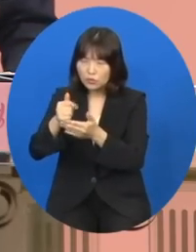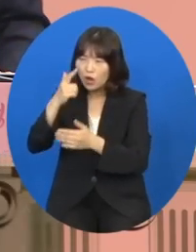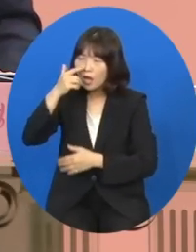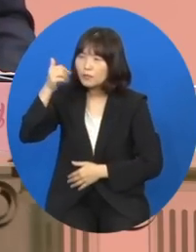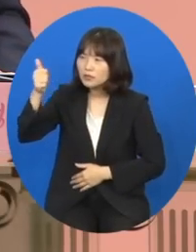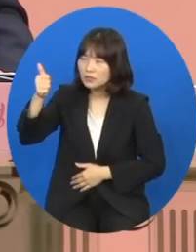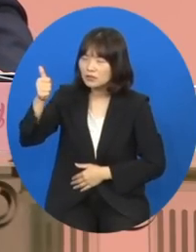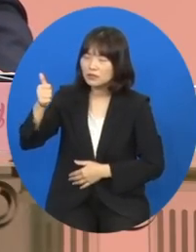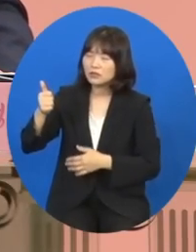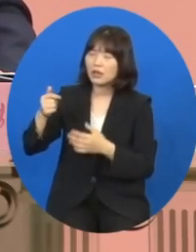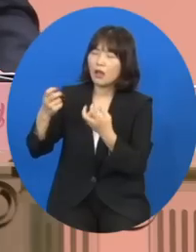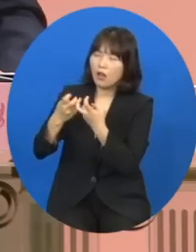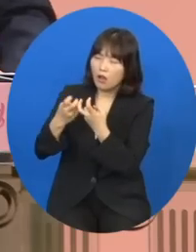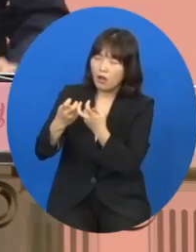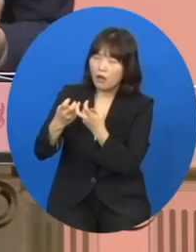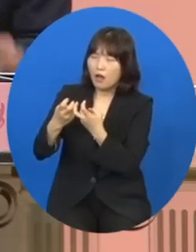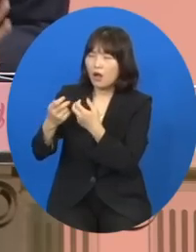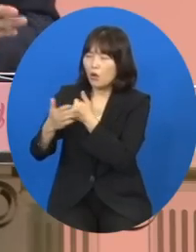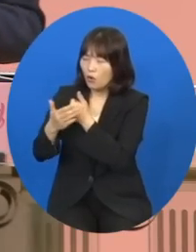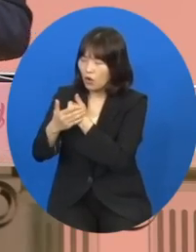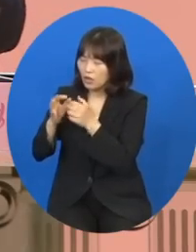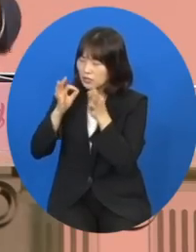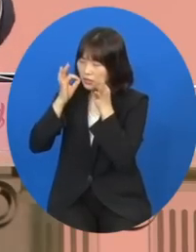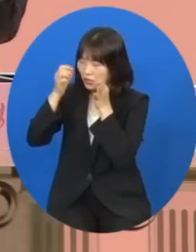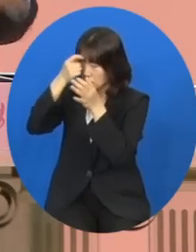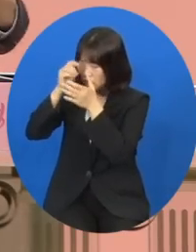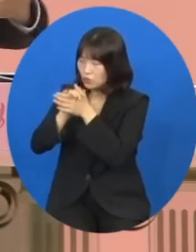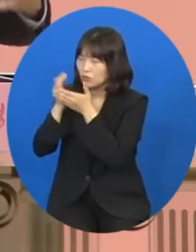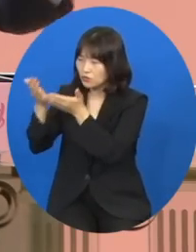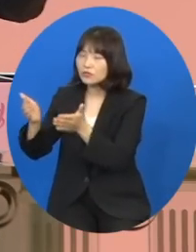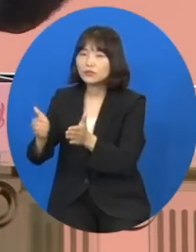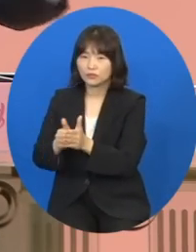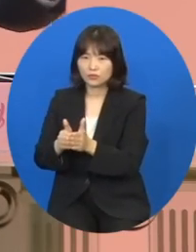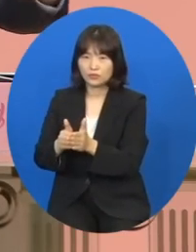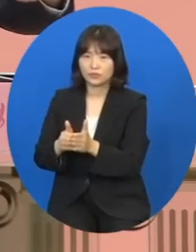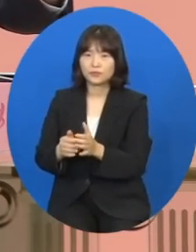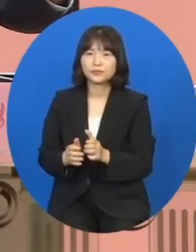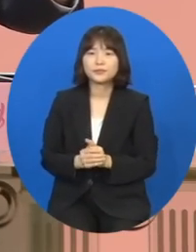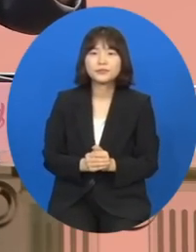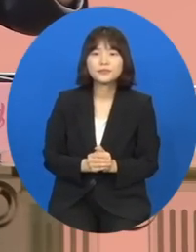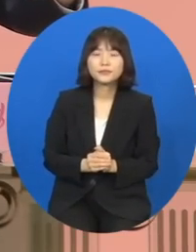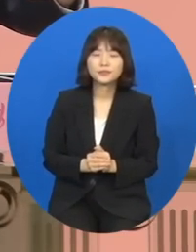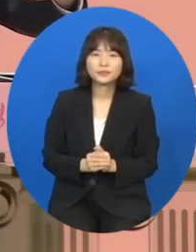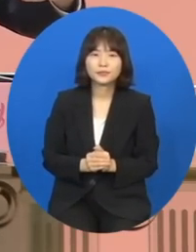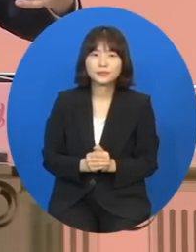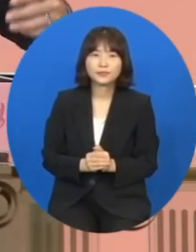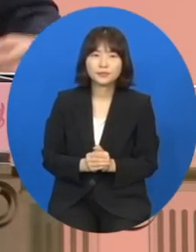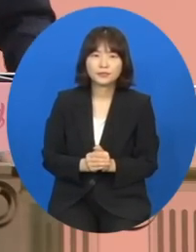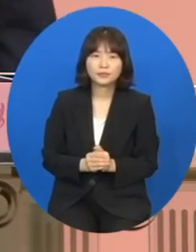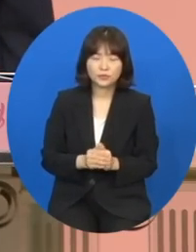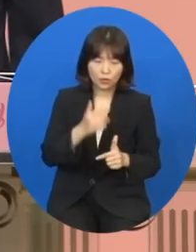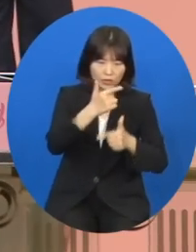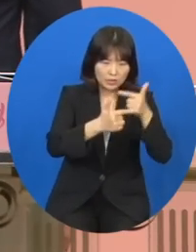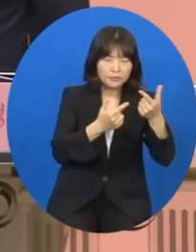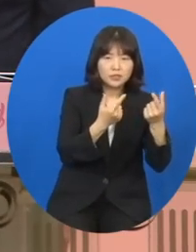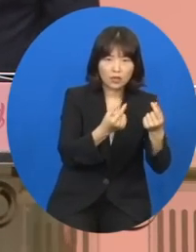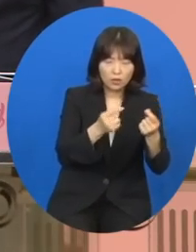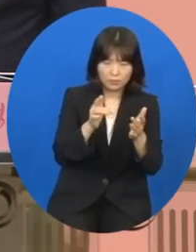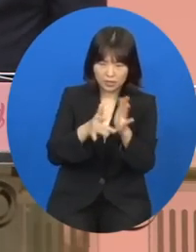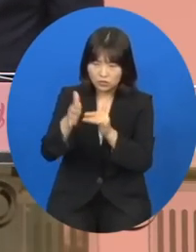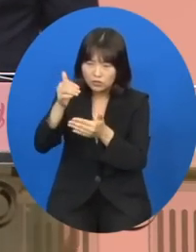어떻게든 해 달라고 강고한 셨습니다 enemy is it 듀스 엄태웅과 바울을 그리고 느헤미야 처럼